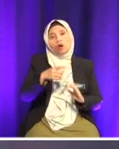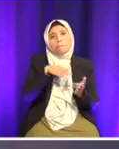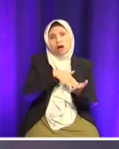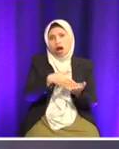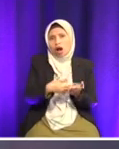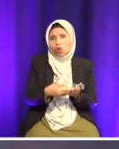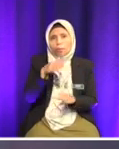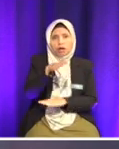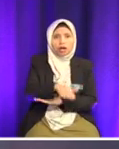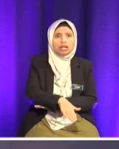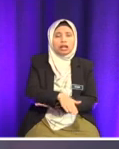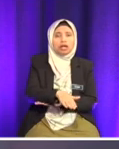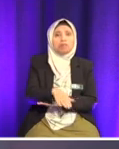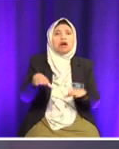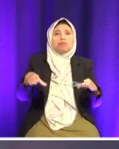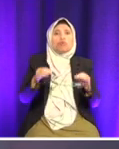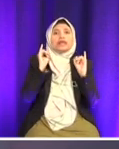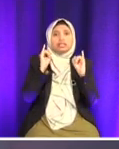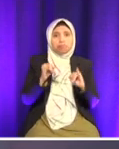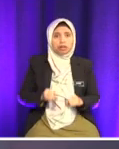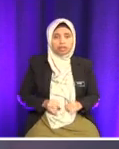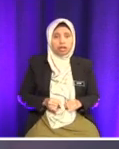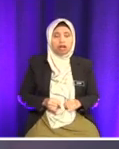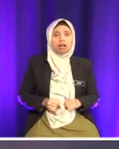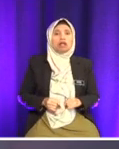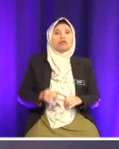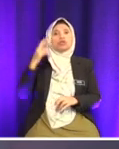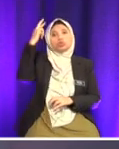malam bagi mereka Sabda Rasulullah Rasulullah